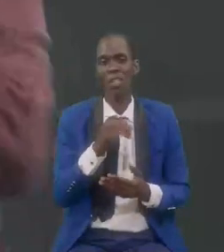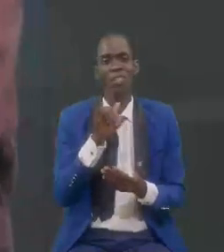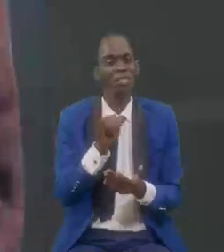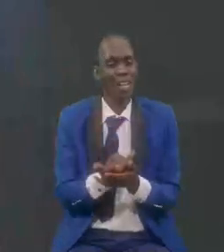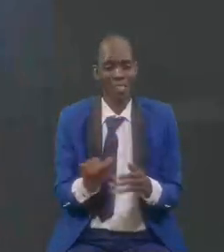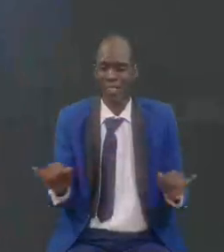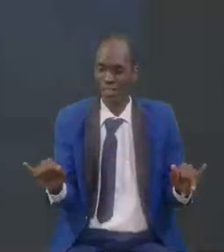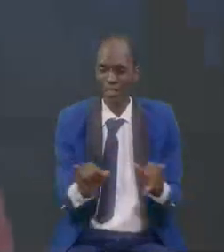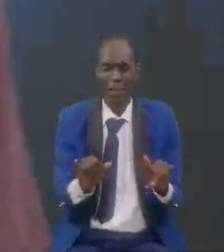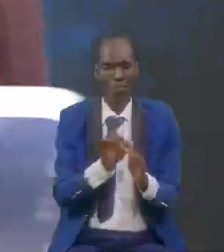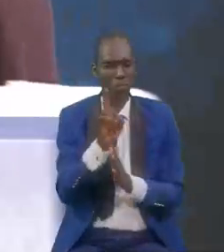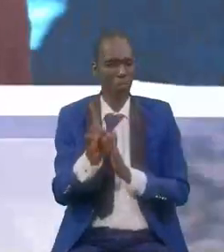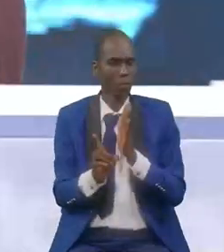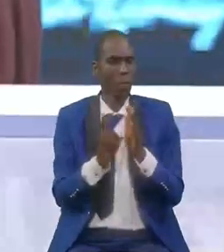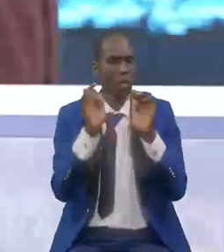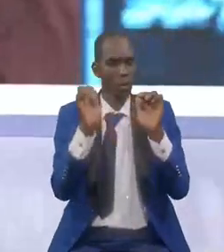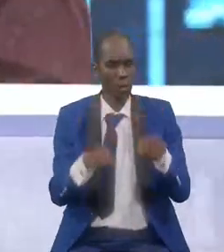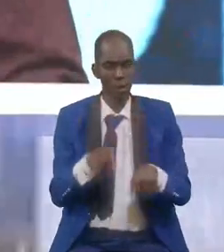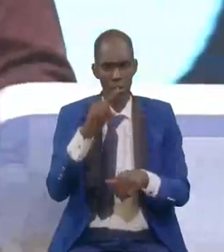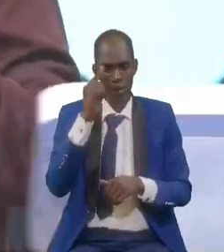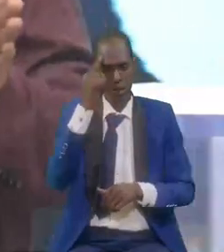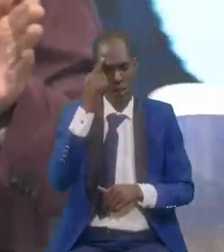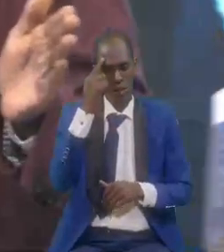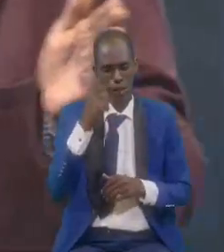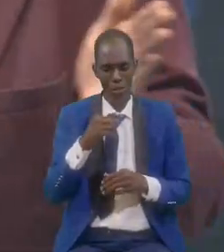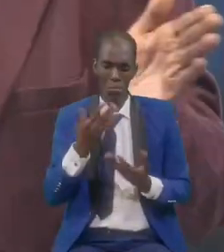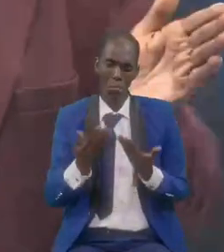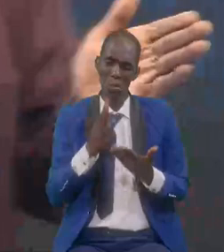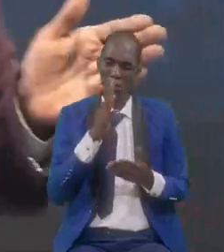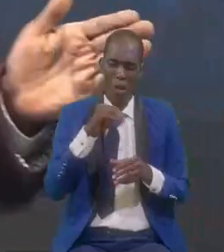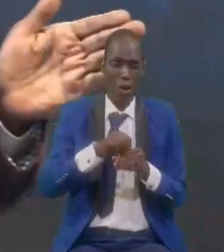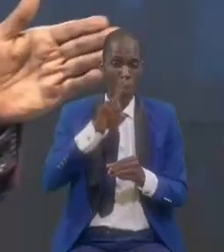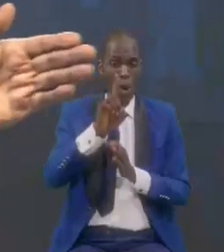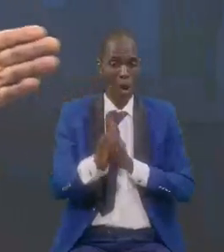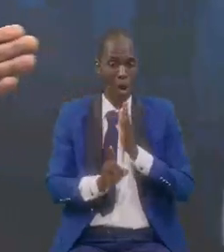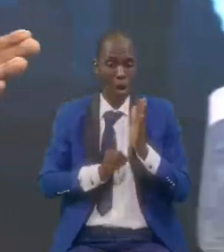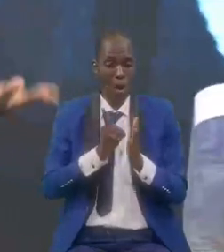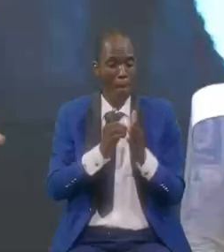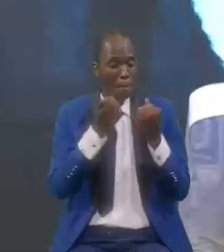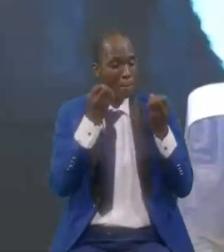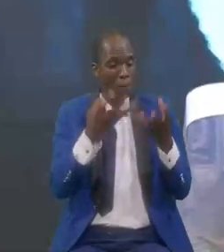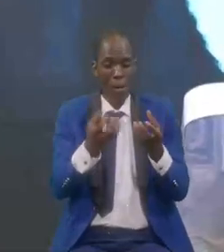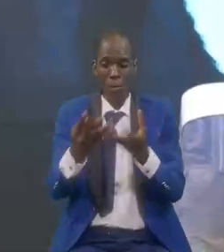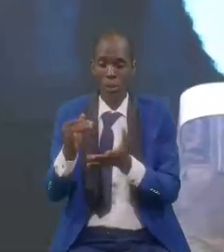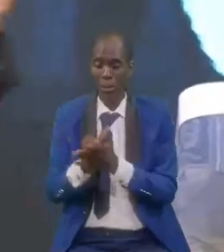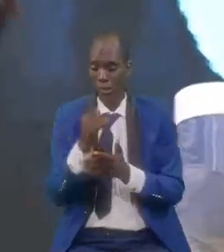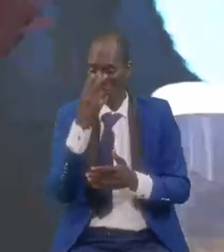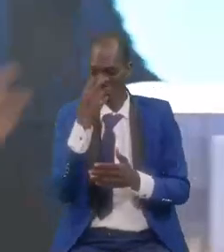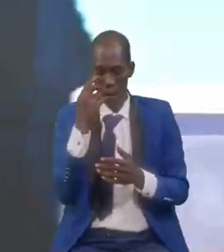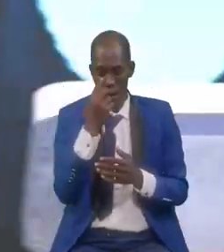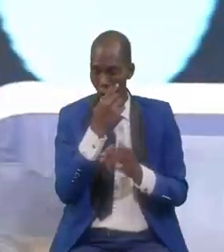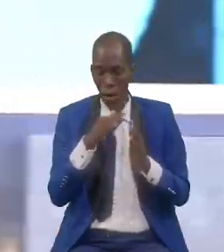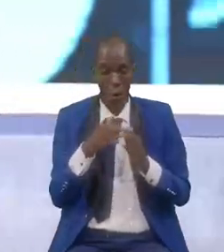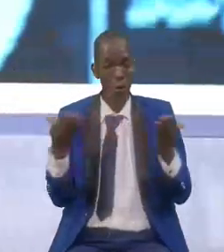Cette même heure, est-ce que vous pouvez penser en une heure, plusieurs de ceux qui étaient aveugles ont reçu leur